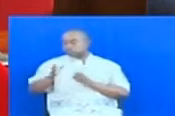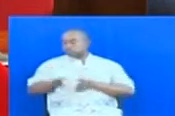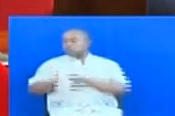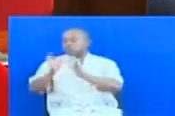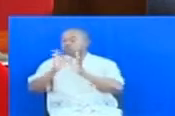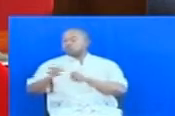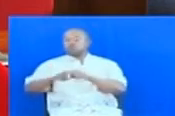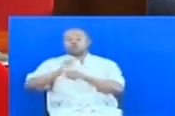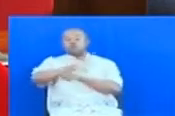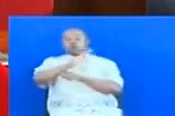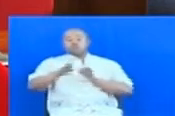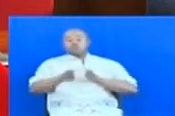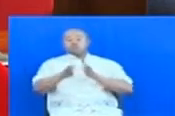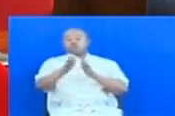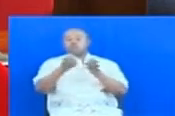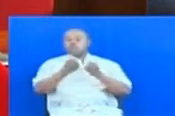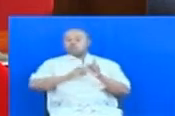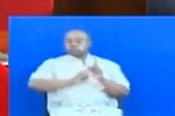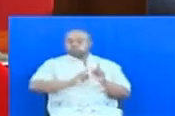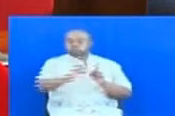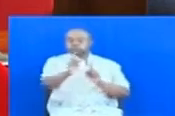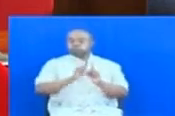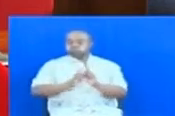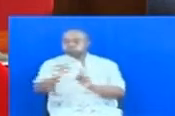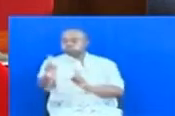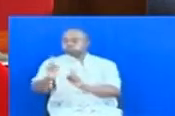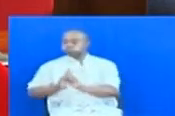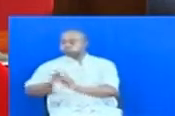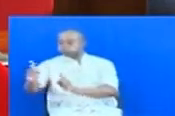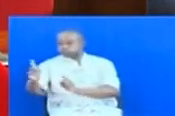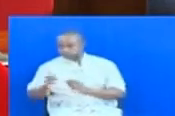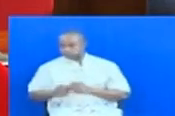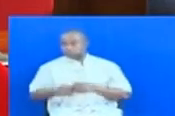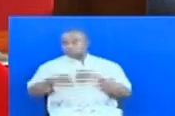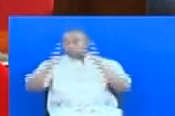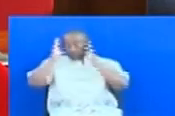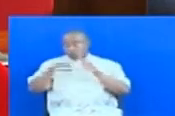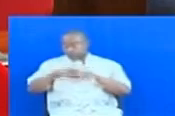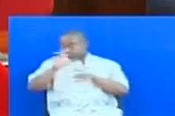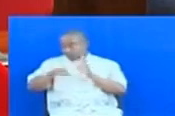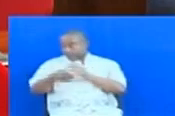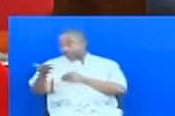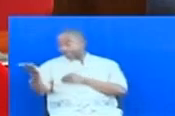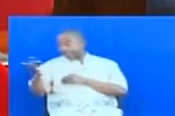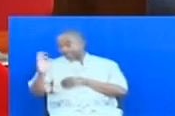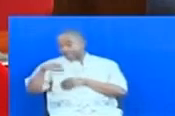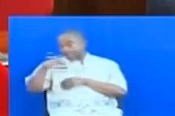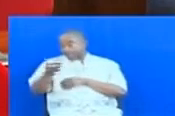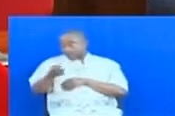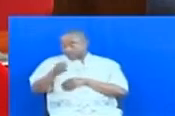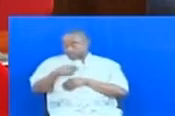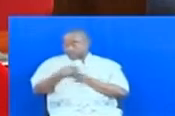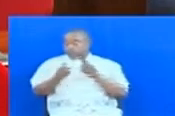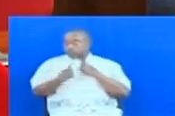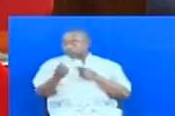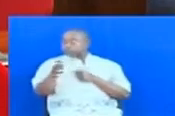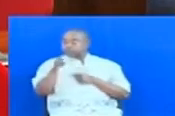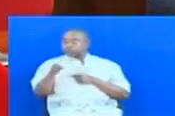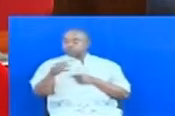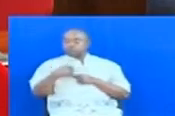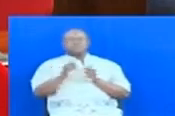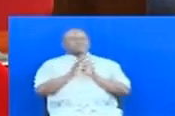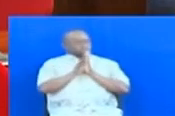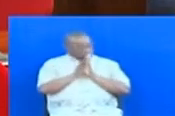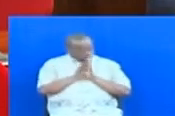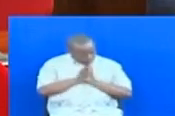wote. Mheshimiwa Naibu Spika, baada ya kusema hayo, nichukue nafasi hii kutaka kuwashukuru sana